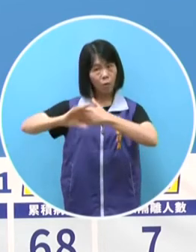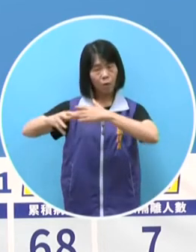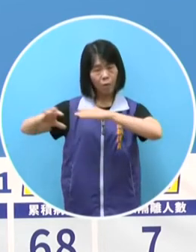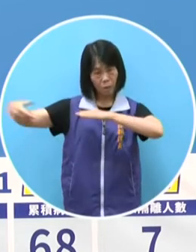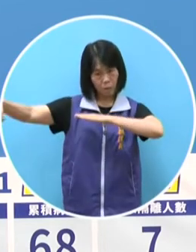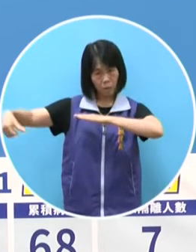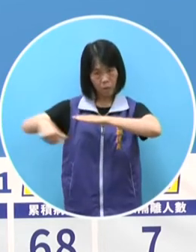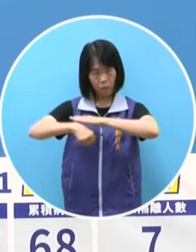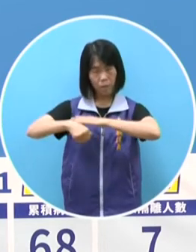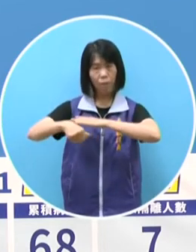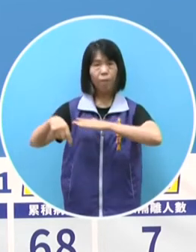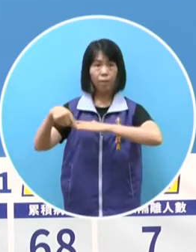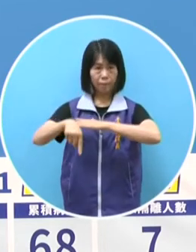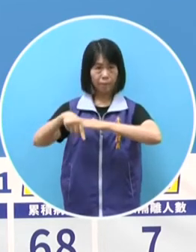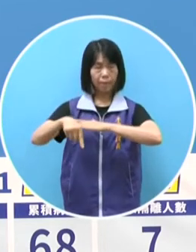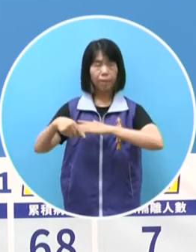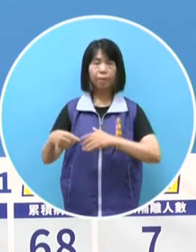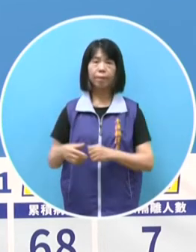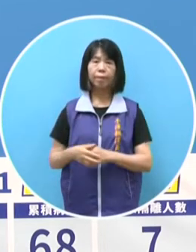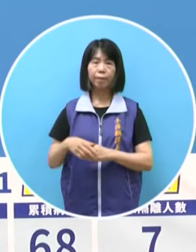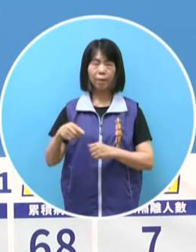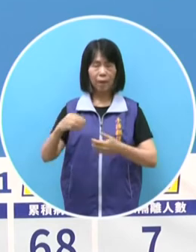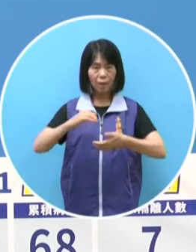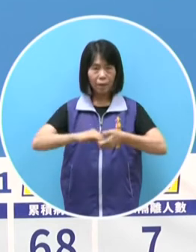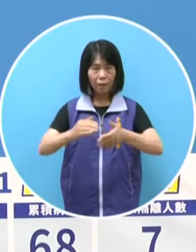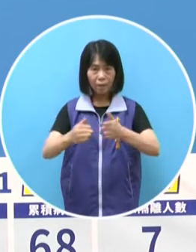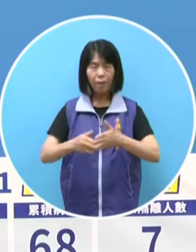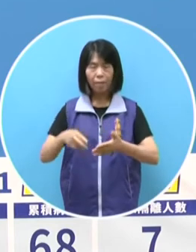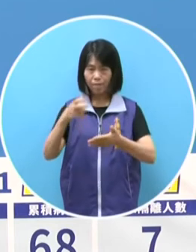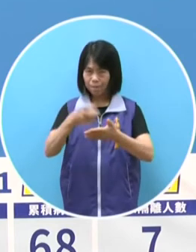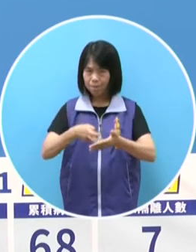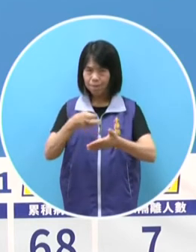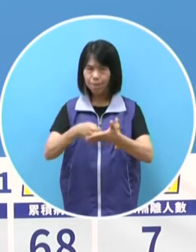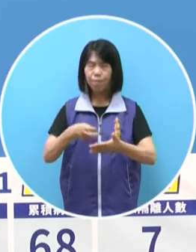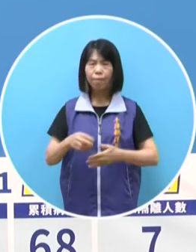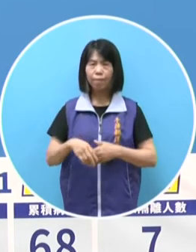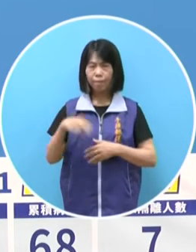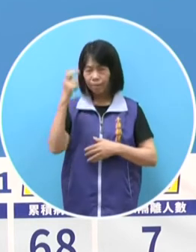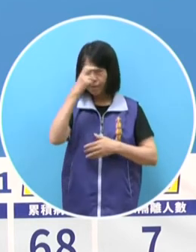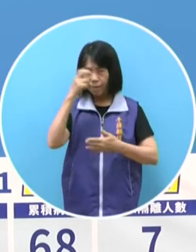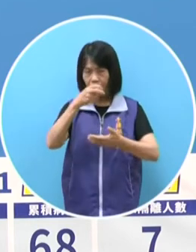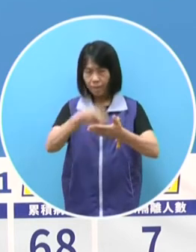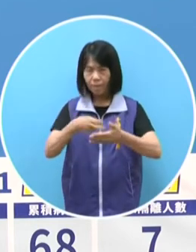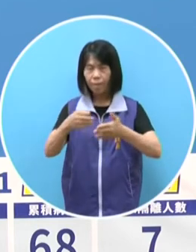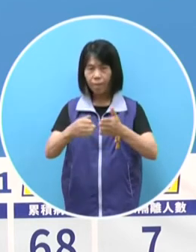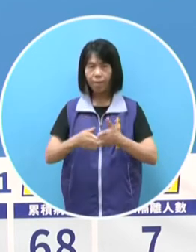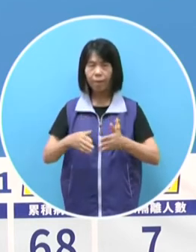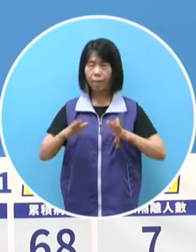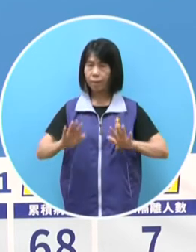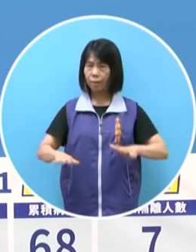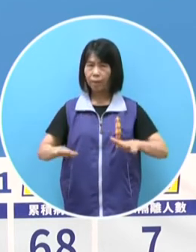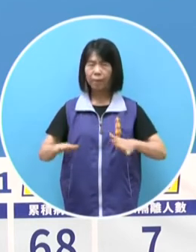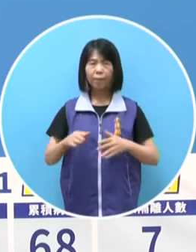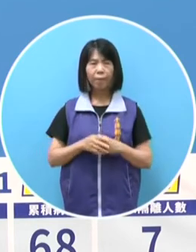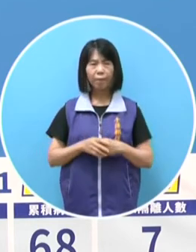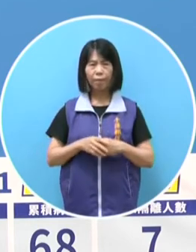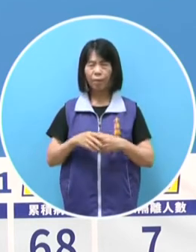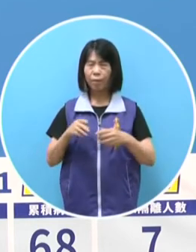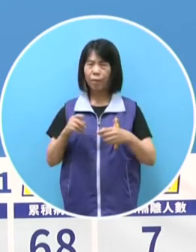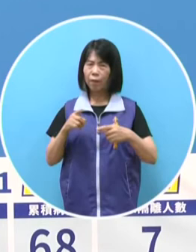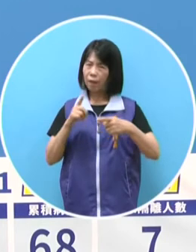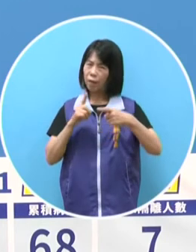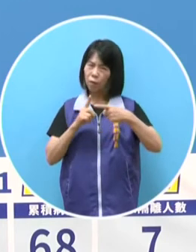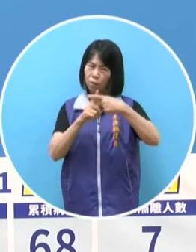移入的部分，请一定要更加的严实，守护住现在好不容易我们